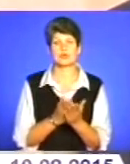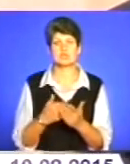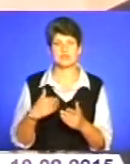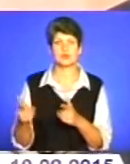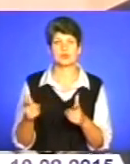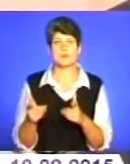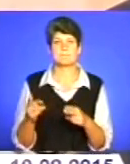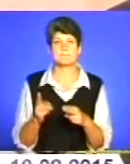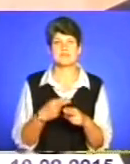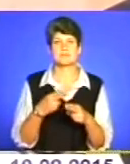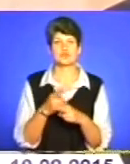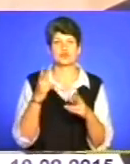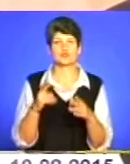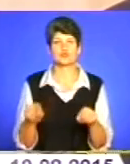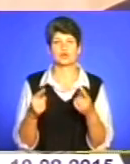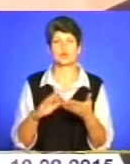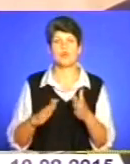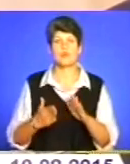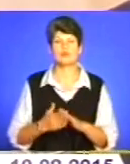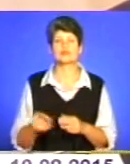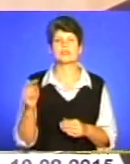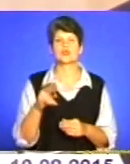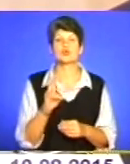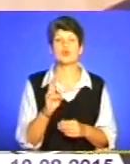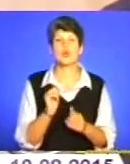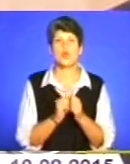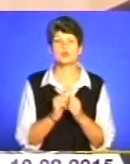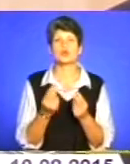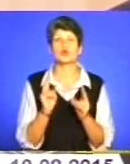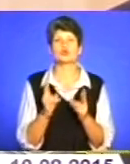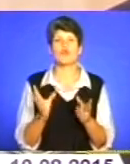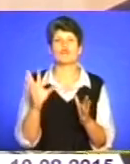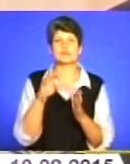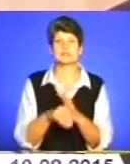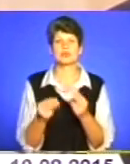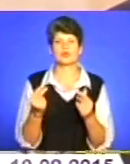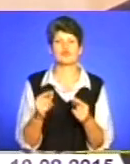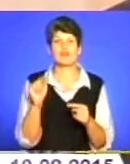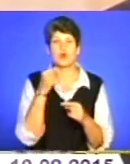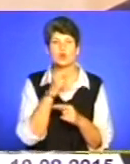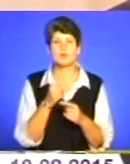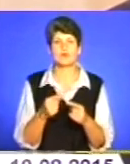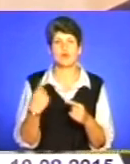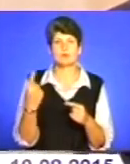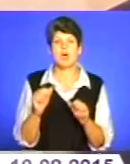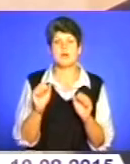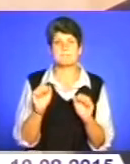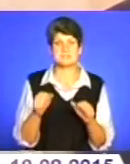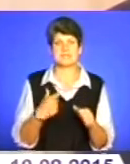безперешкодні створювати умови для того, щоб кожен, хто вкладає кошти в економіку області, міг себе